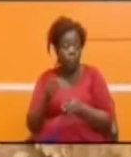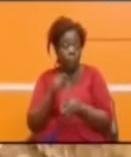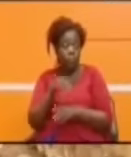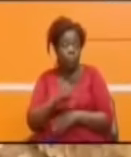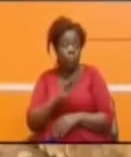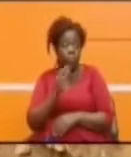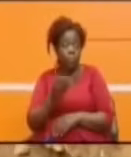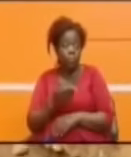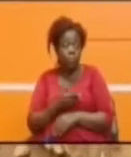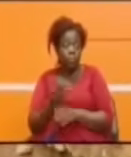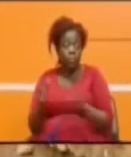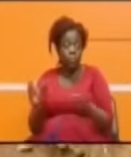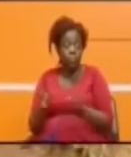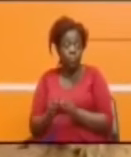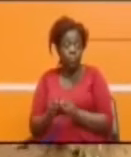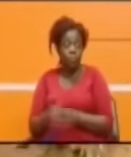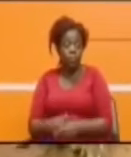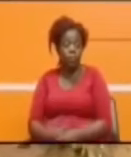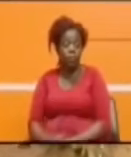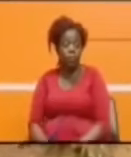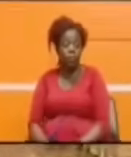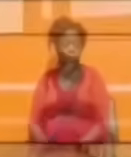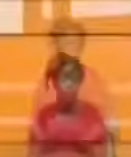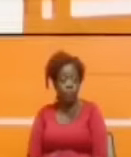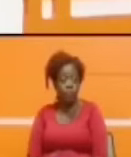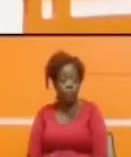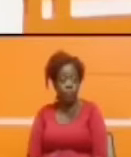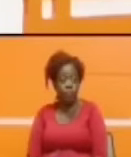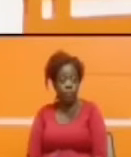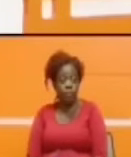Muwonge yakusakidde eggulire lino ku Bukedde TV.